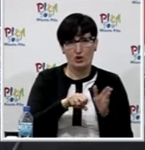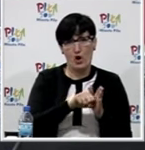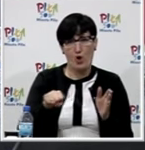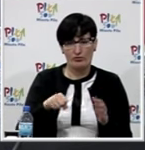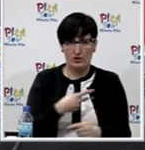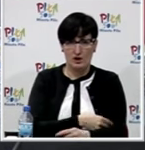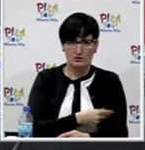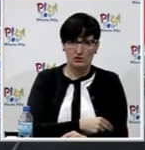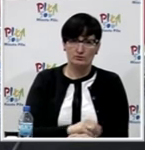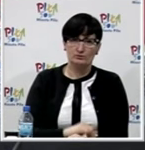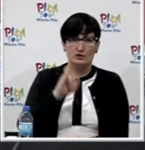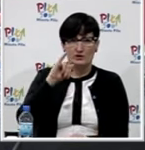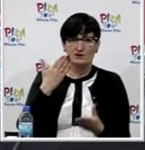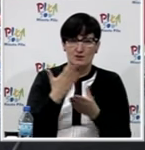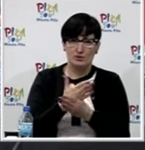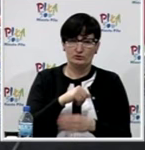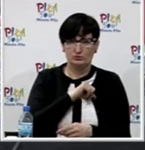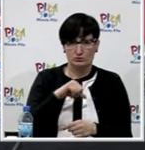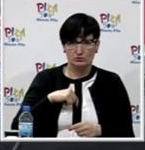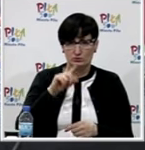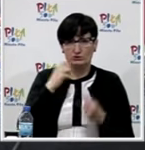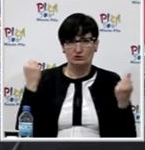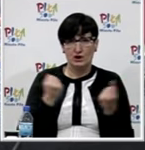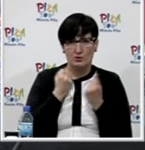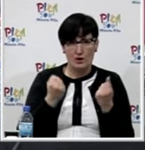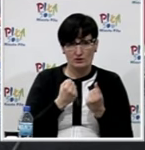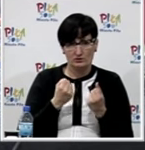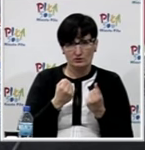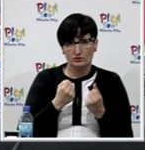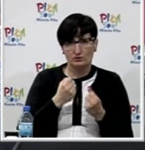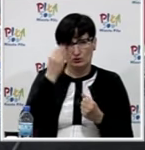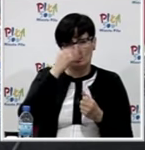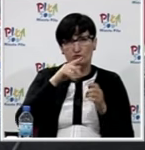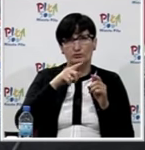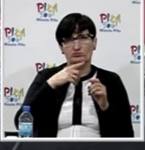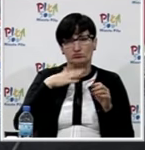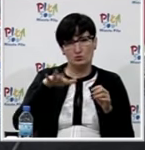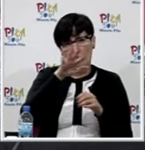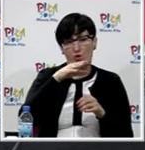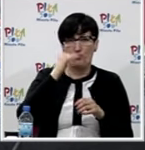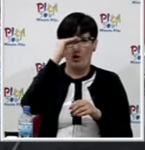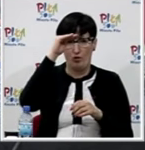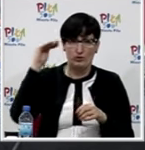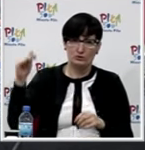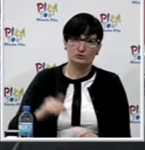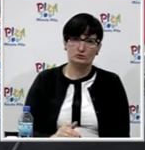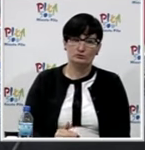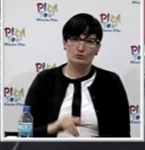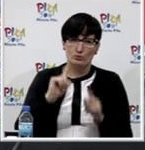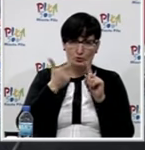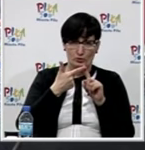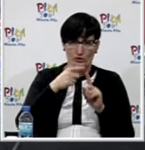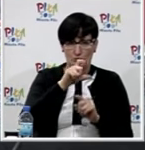psychotropów i zapoznaliśmy się z działaniem profilaktyczno-edukacyjnym wśród dorosłych. Drugi blok, który omówiliśmy